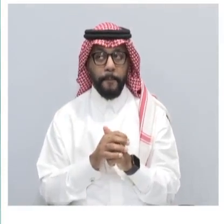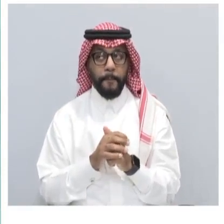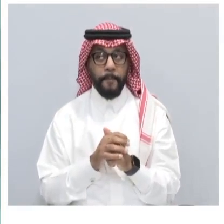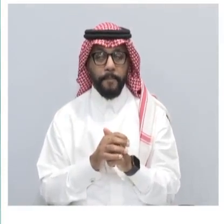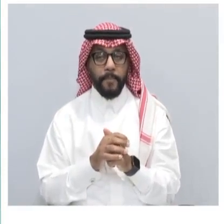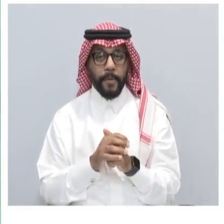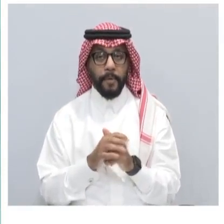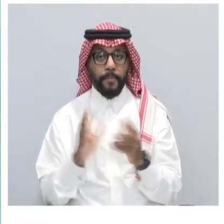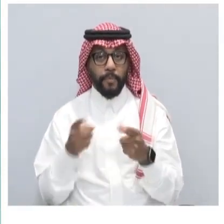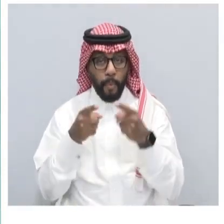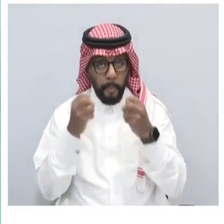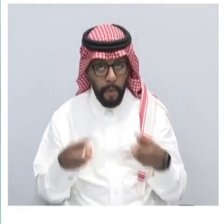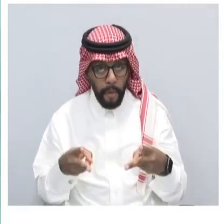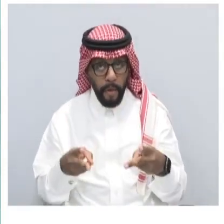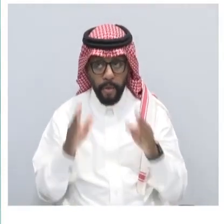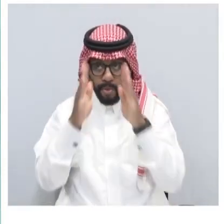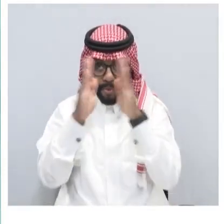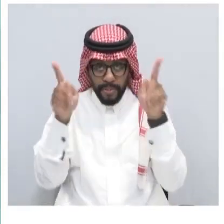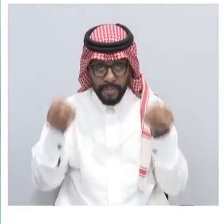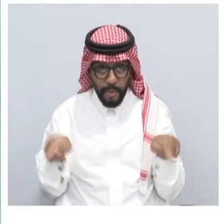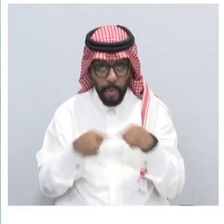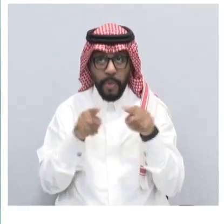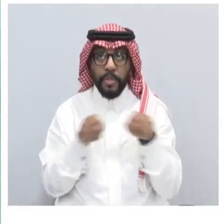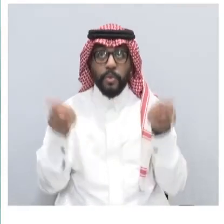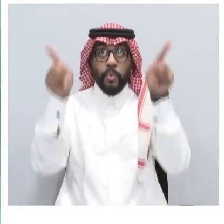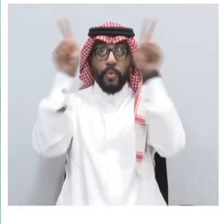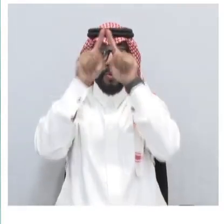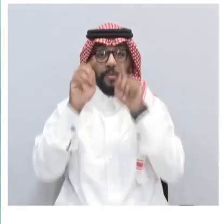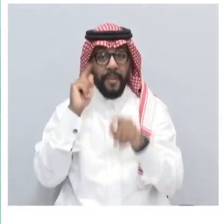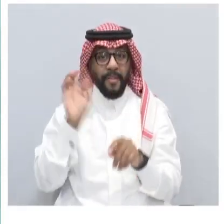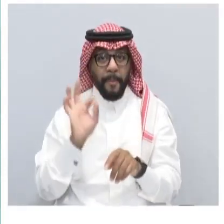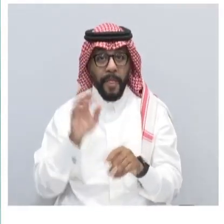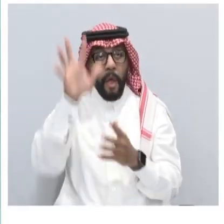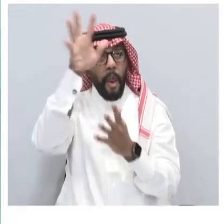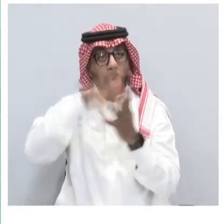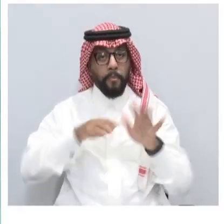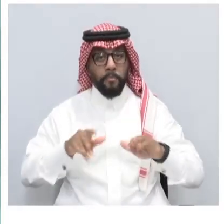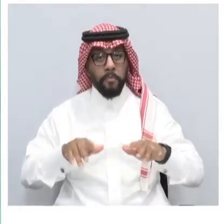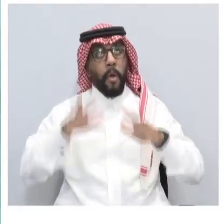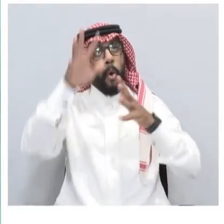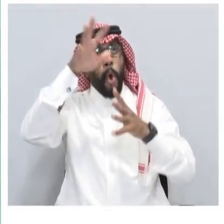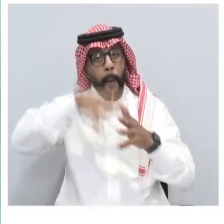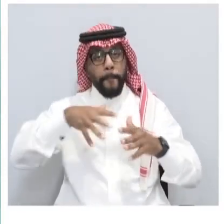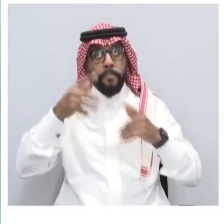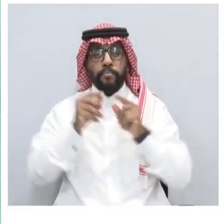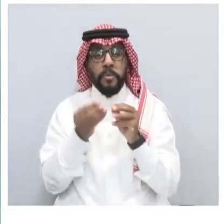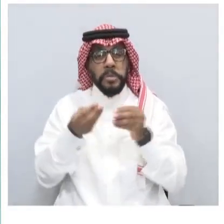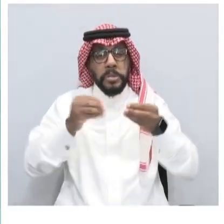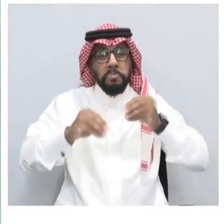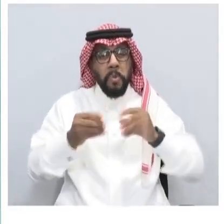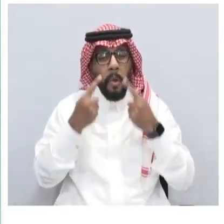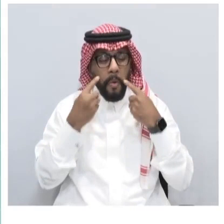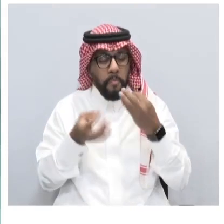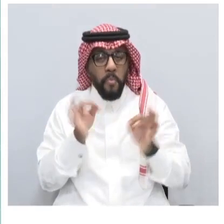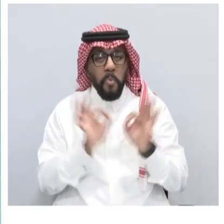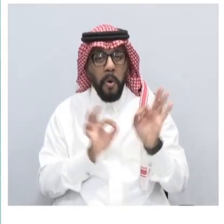معرفه هذا السؤال هل يمكن انشاء حدود للنص وتضريله داخل برنامج معالج النصوص نلاحظ ابناء الطلاب اننا